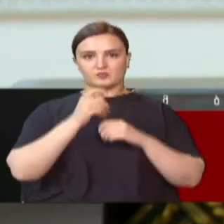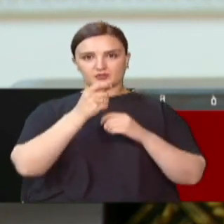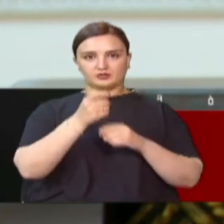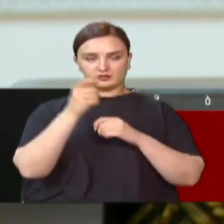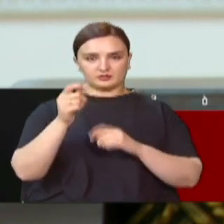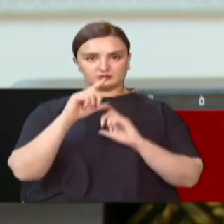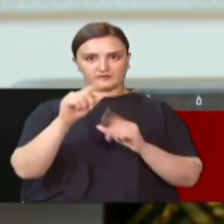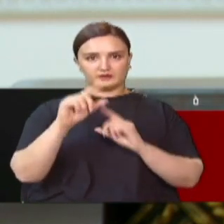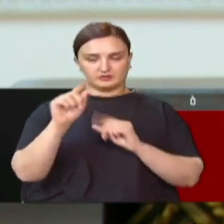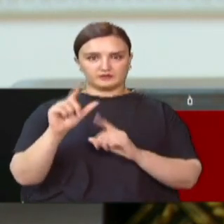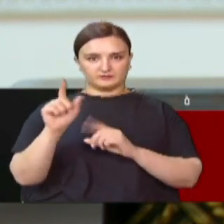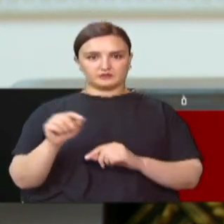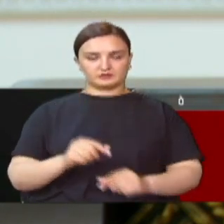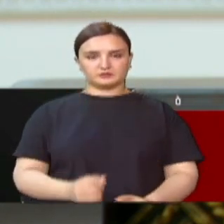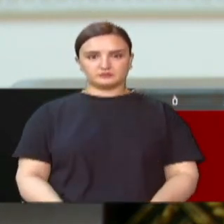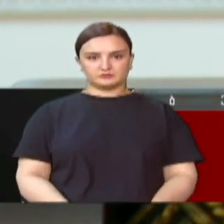ევროპაში,